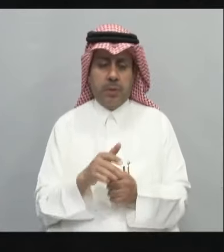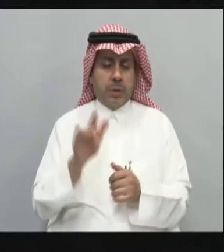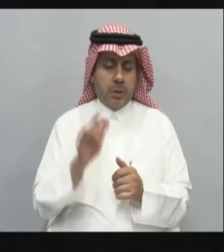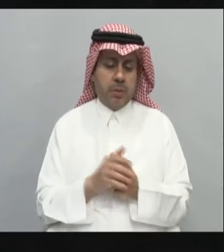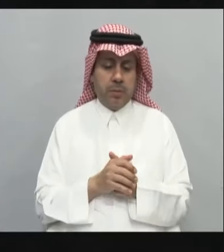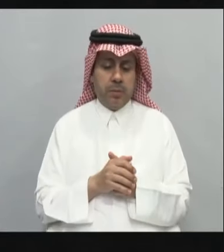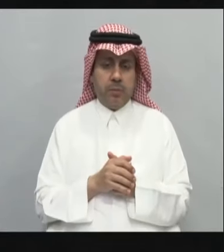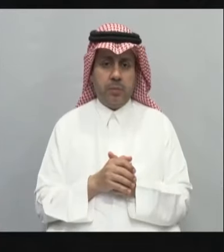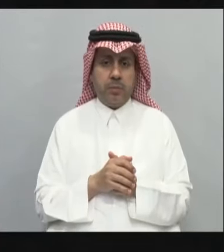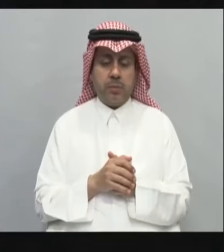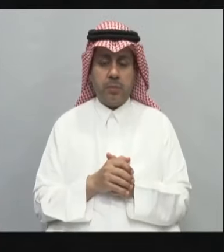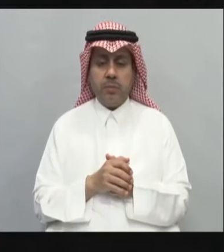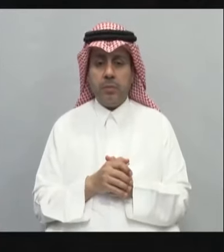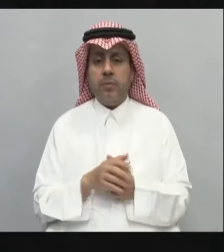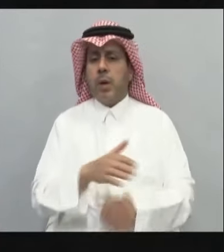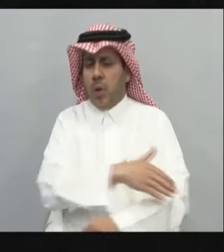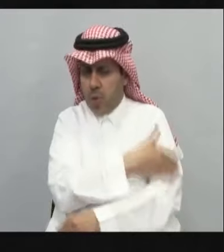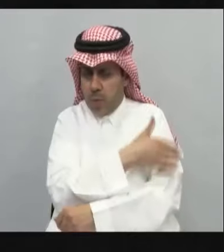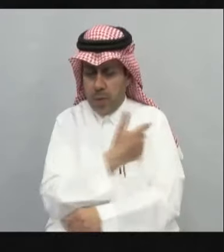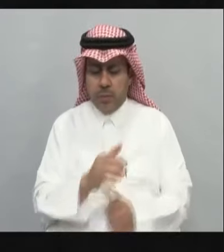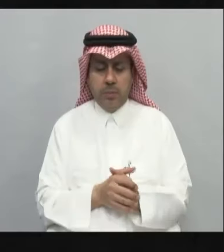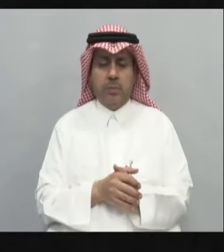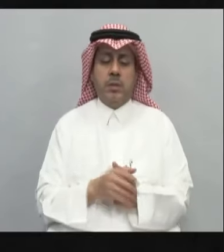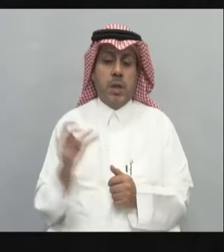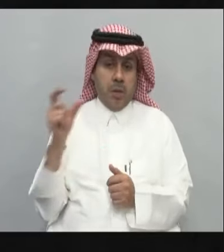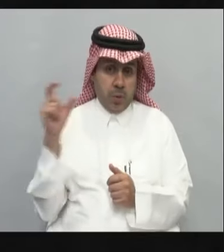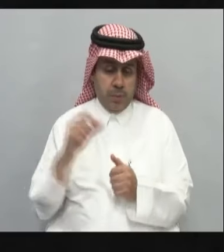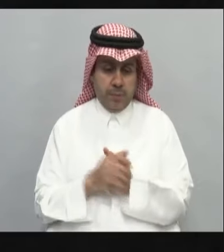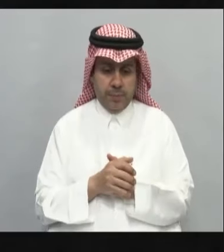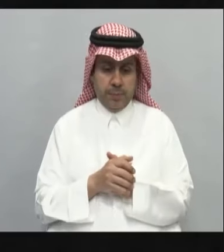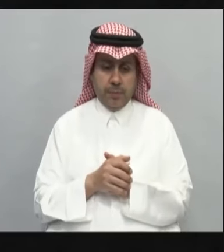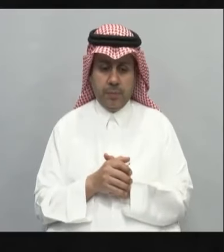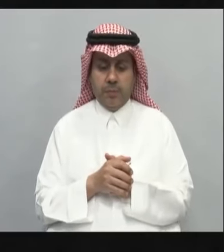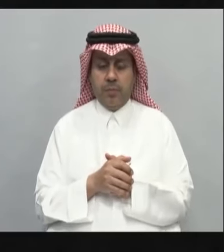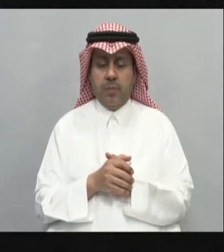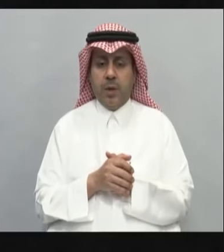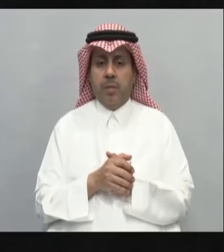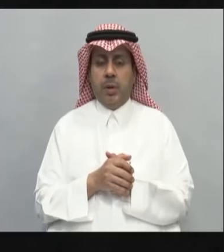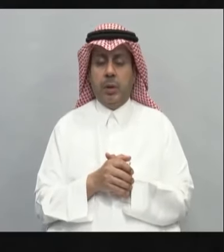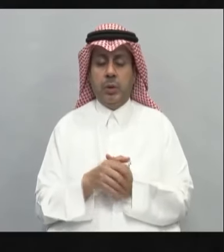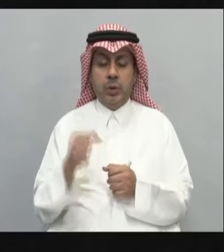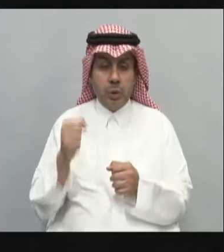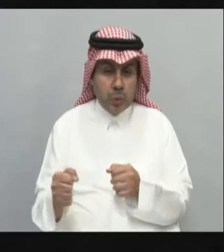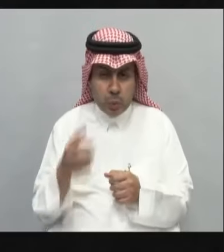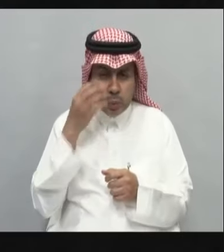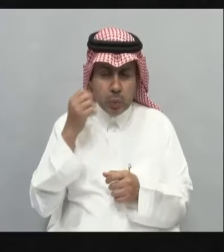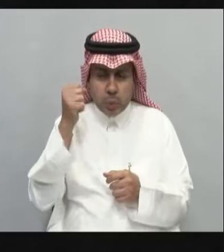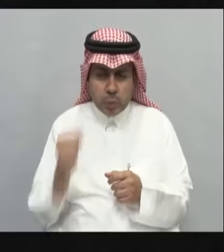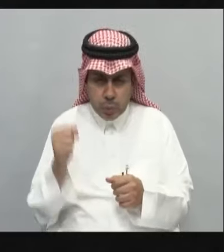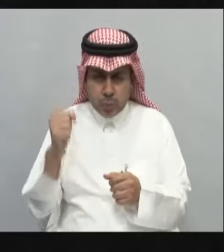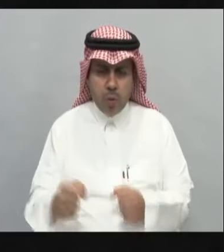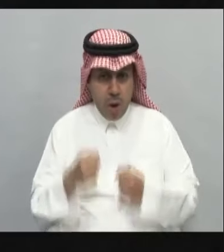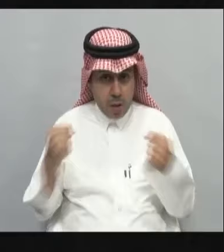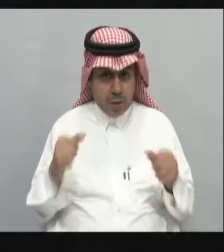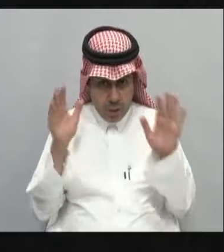عذر قد اباح للانسان خاصه اذا كان ربما يكون شيخا كبيرا ويحرص على اداء